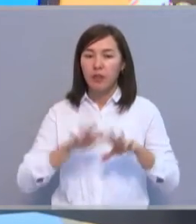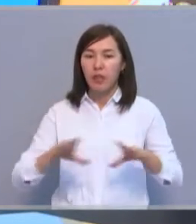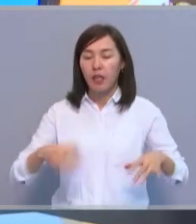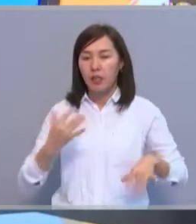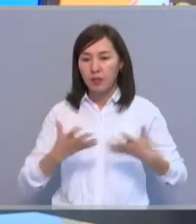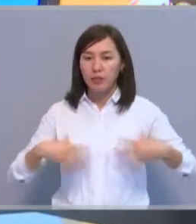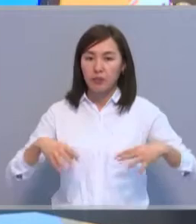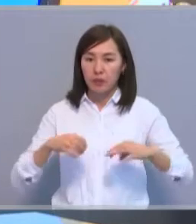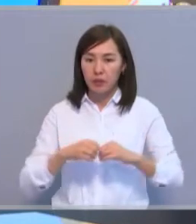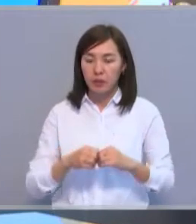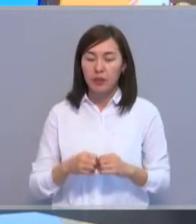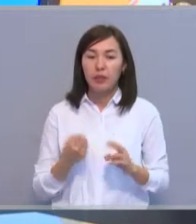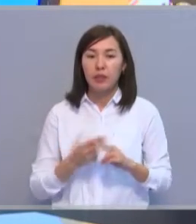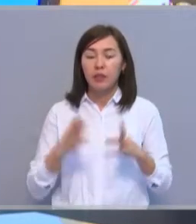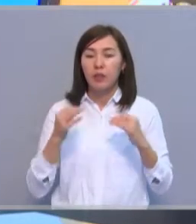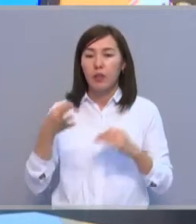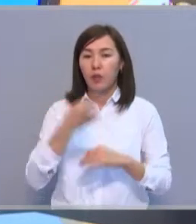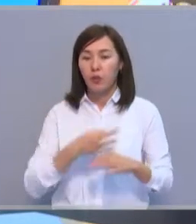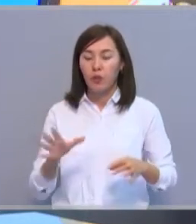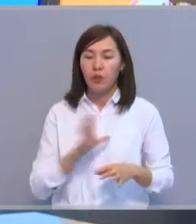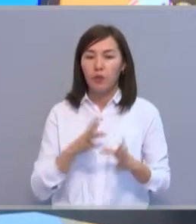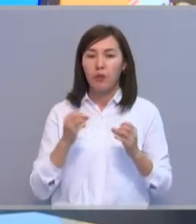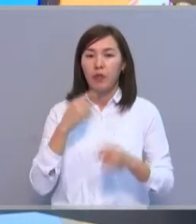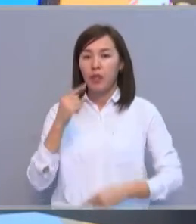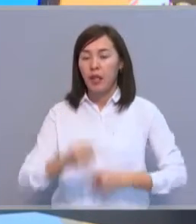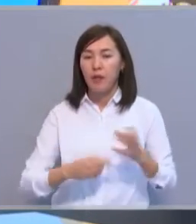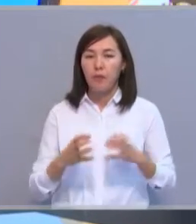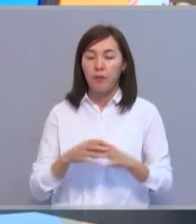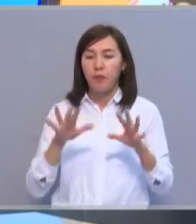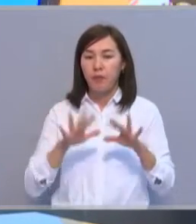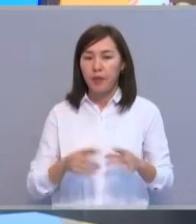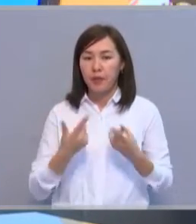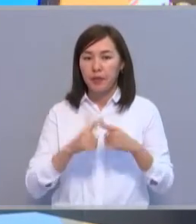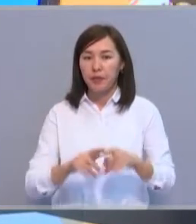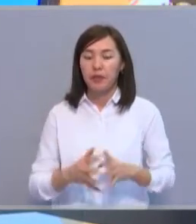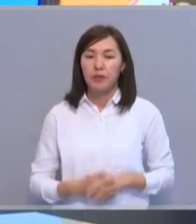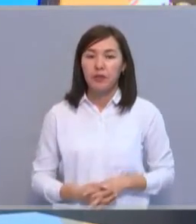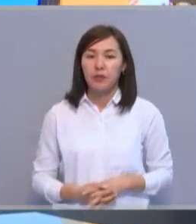из малообеспеченных семей. На днях в область прибыла еще очередная партия компьютерной техники.